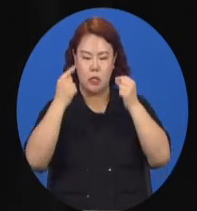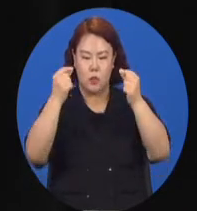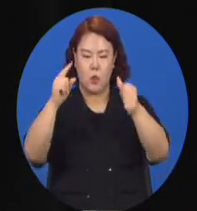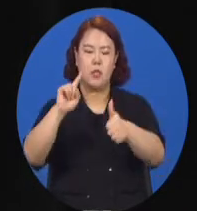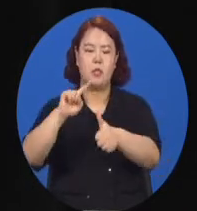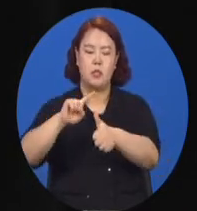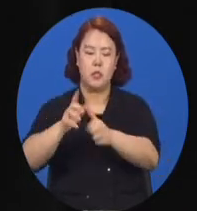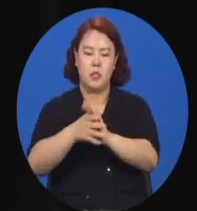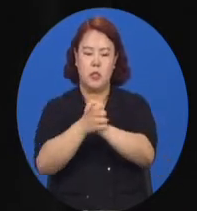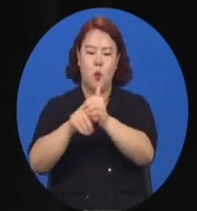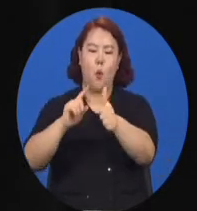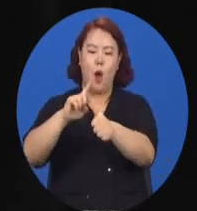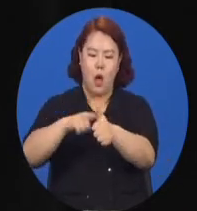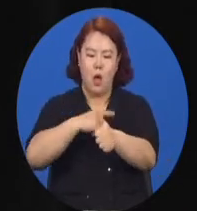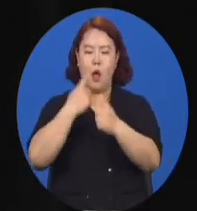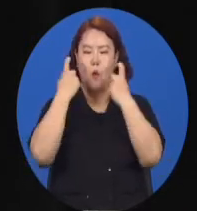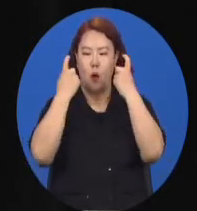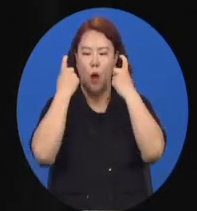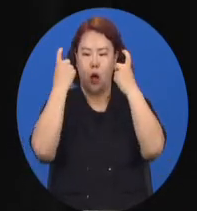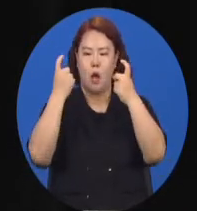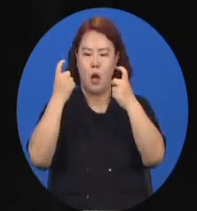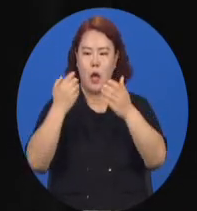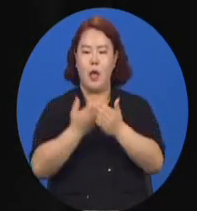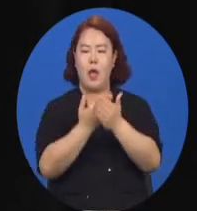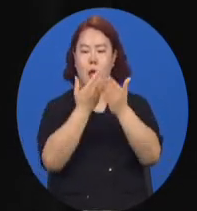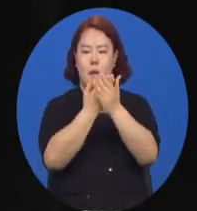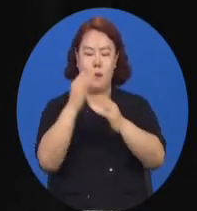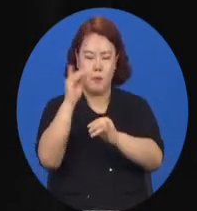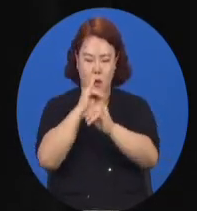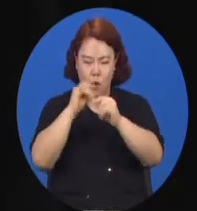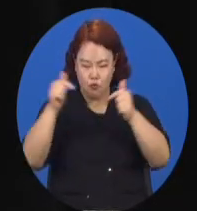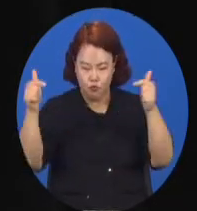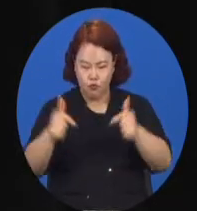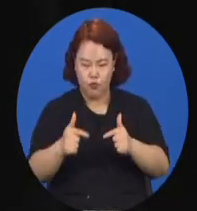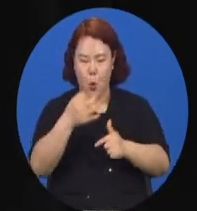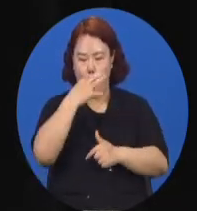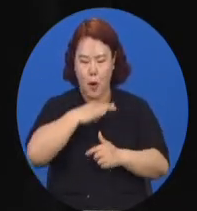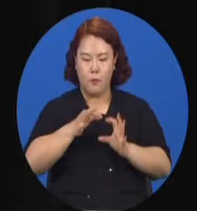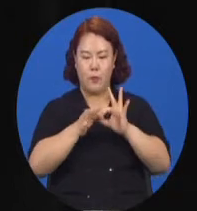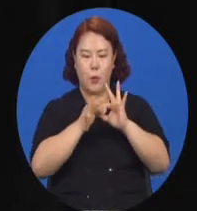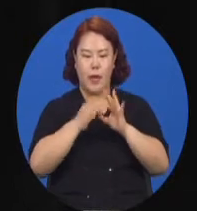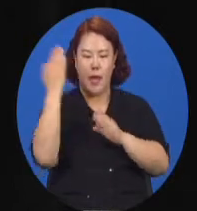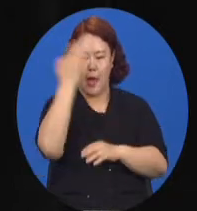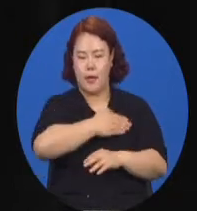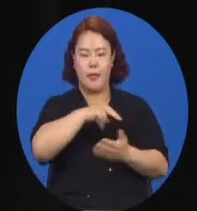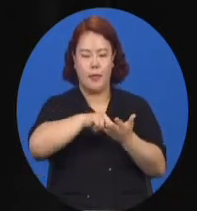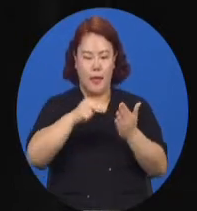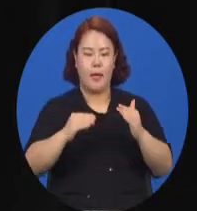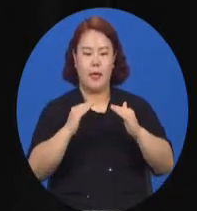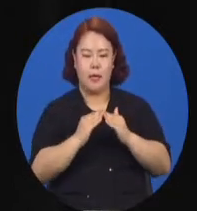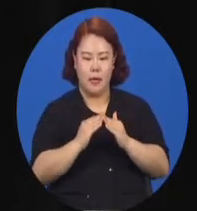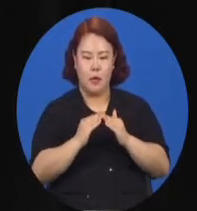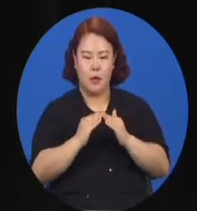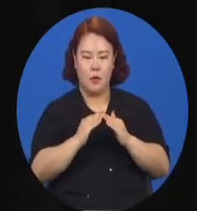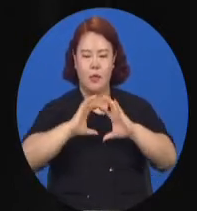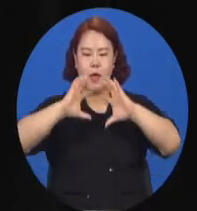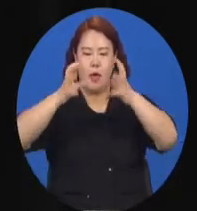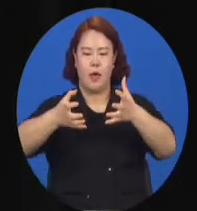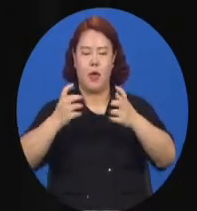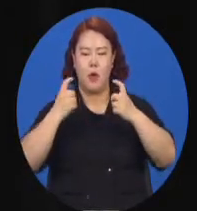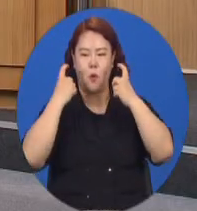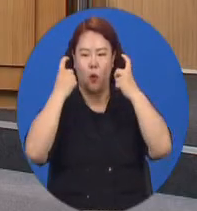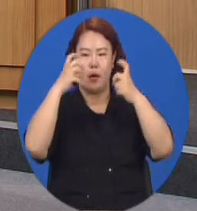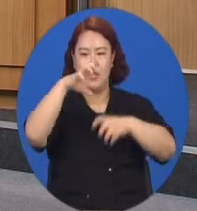친환경 관광개발과 미세먼지 저감 효과를 통해 청정 단양으로 글로벌 관광지를